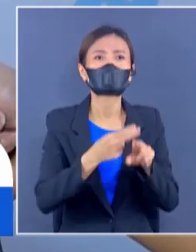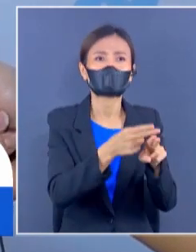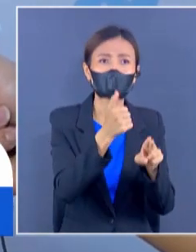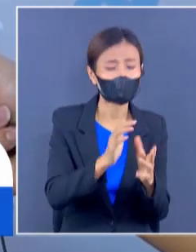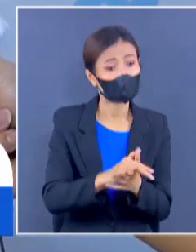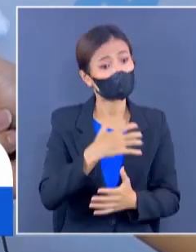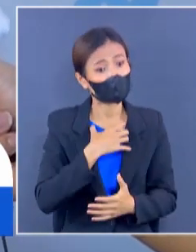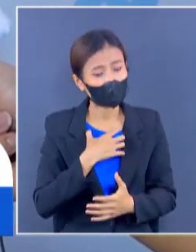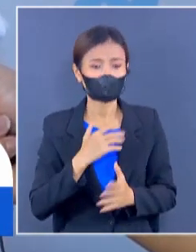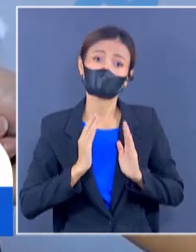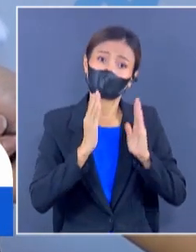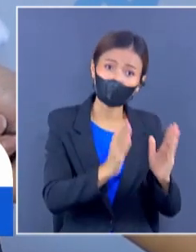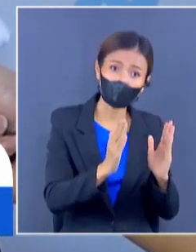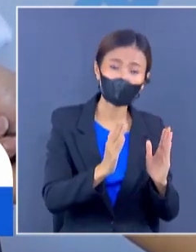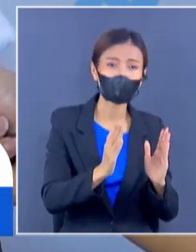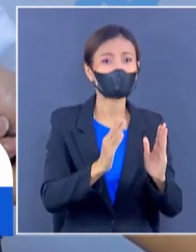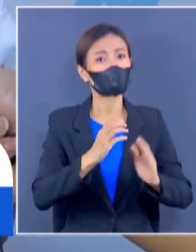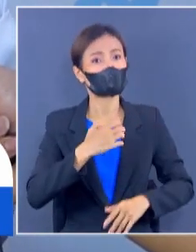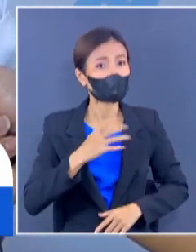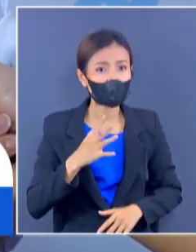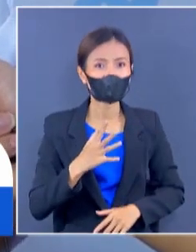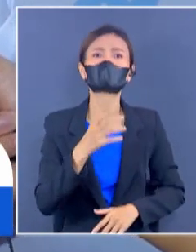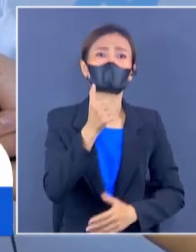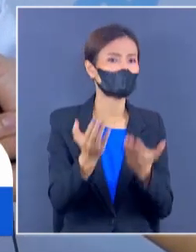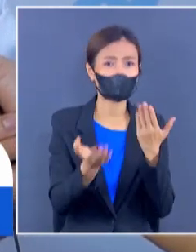าเขาไม่ได้เดินตามรอยเราแอนก็มองว่าสำหรับแอนเนี่ย